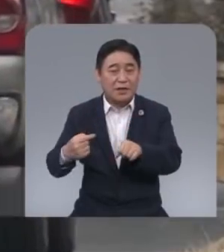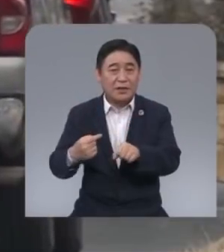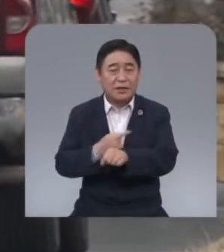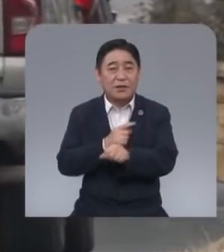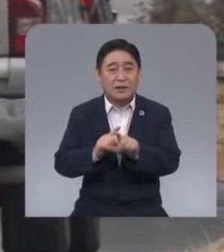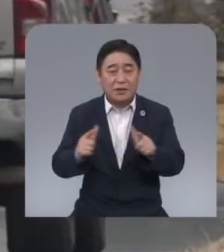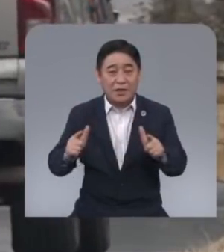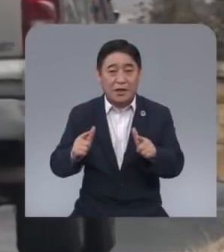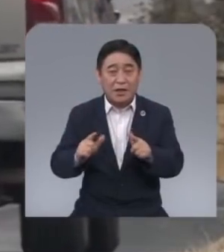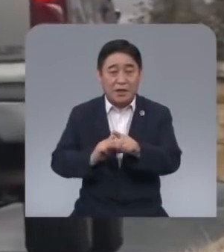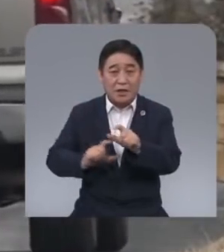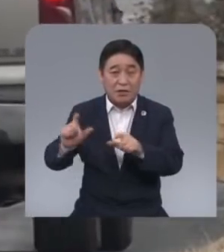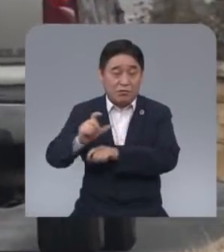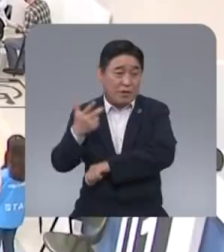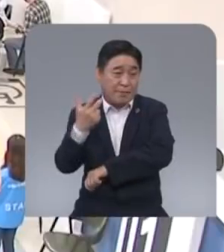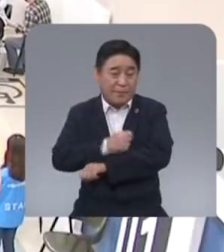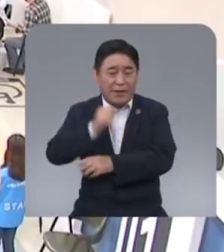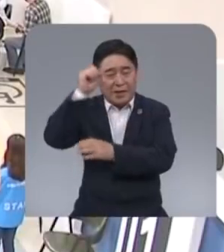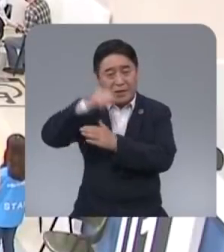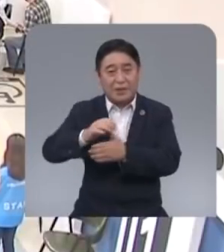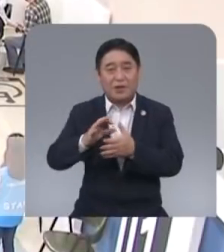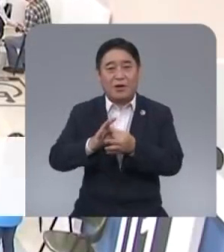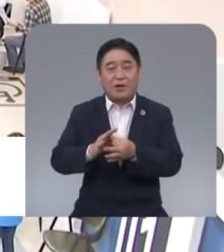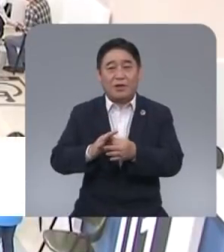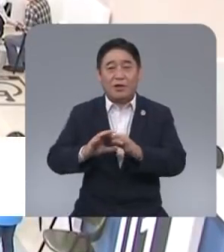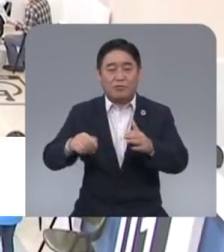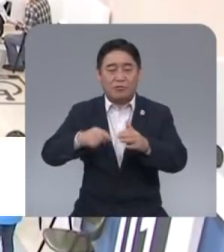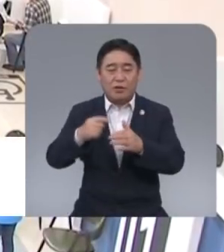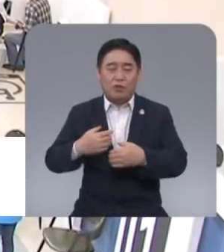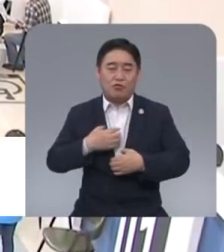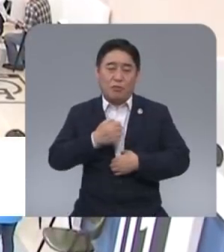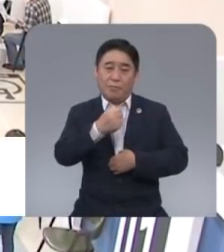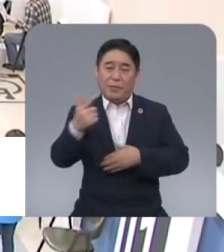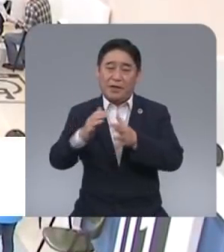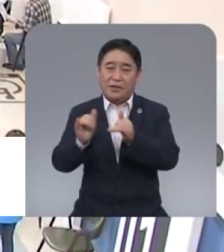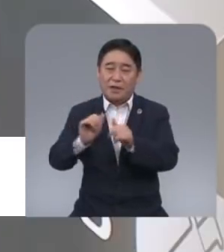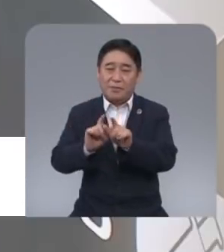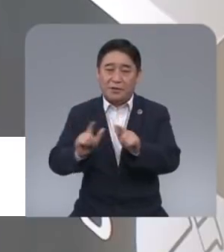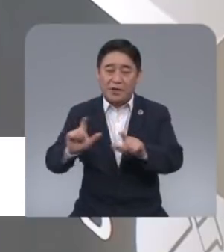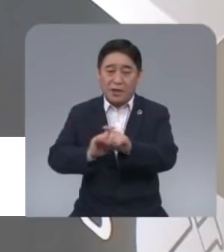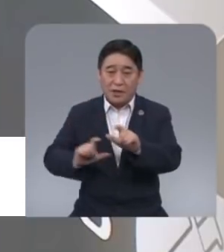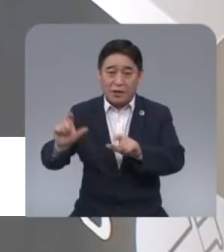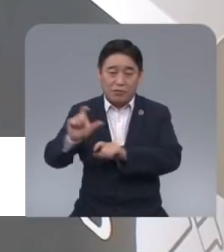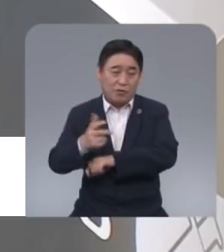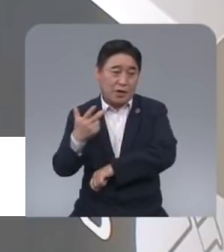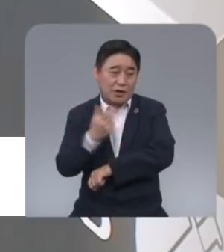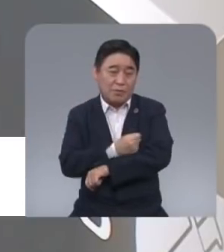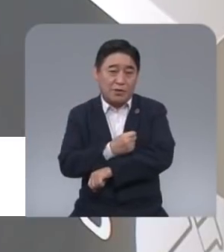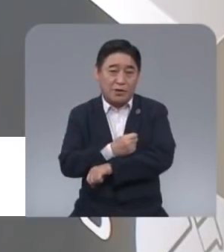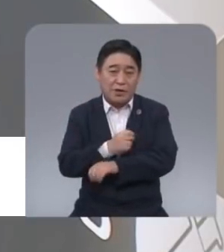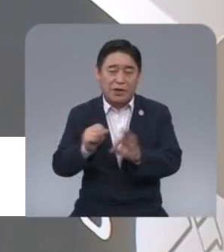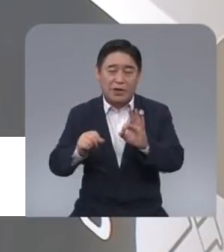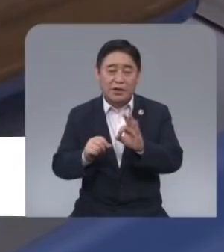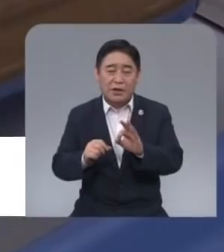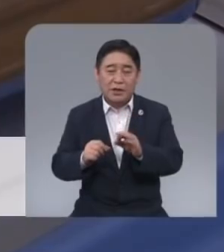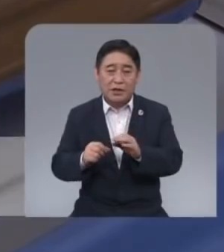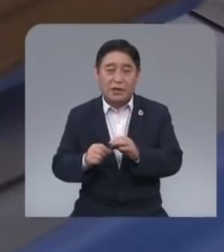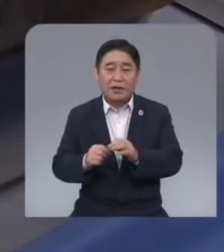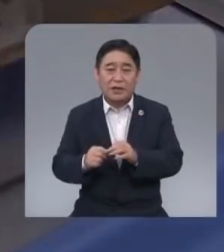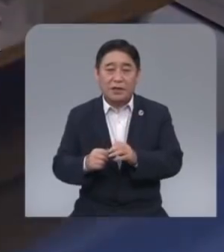추가 접종을 승인하기로 한 것과 관련해 국내에서도 고위험군을 대상으로 한 추가 접종이 4분기 계획 발표에 포함될